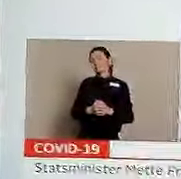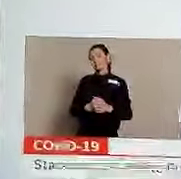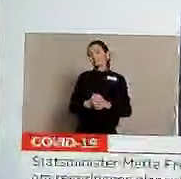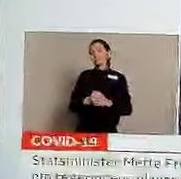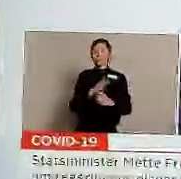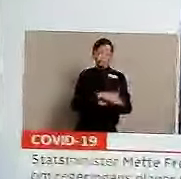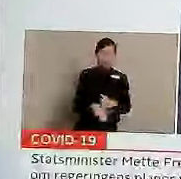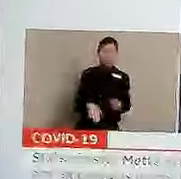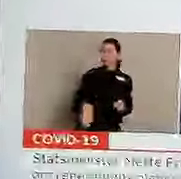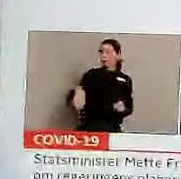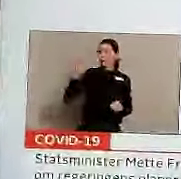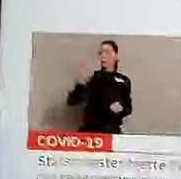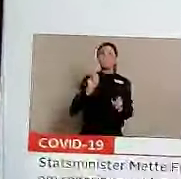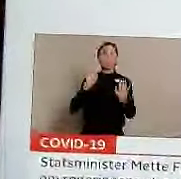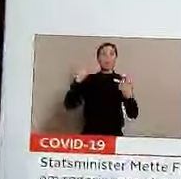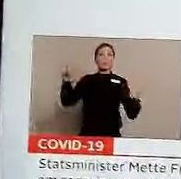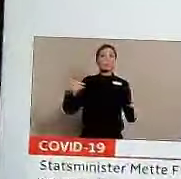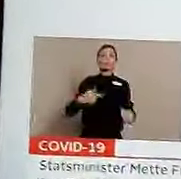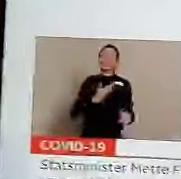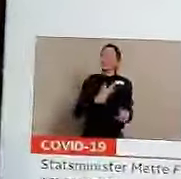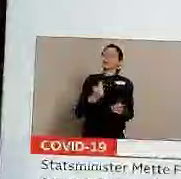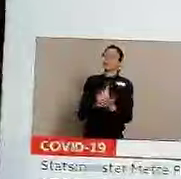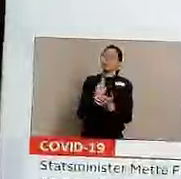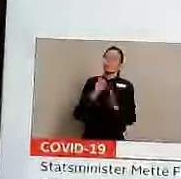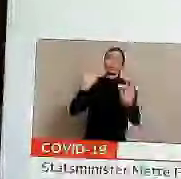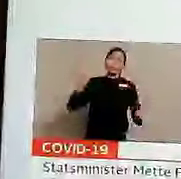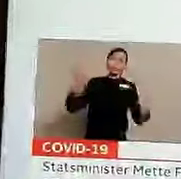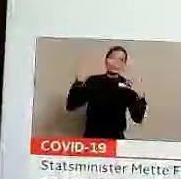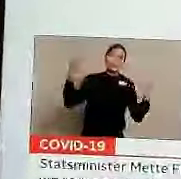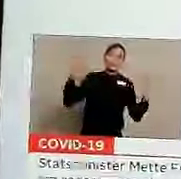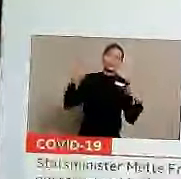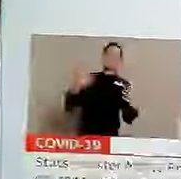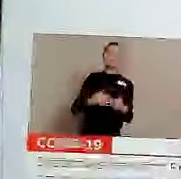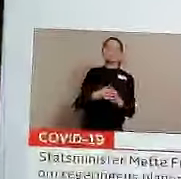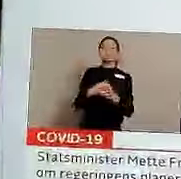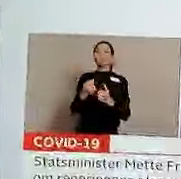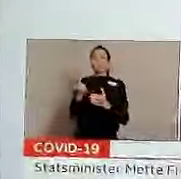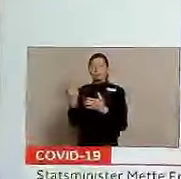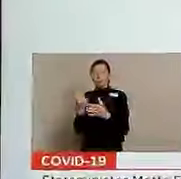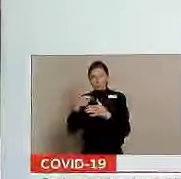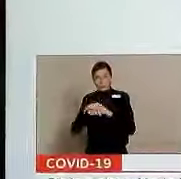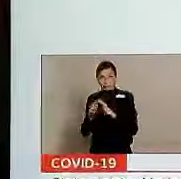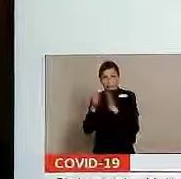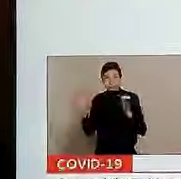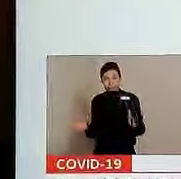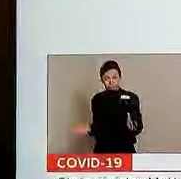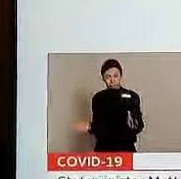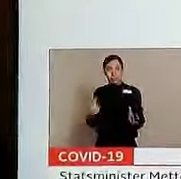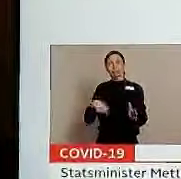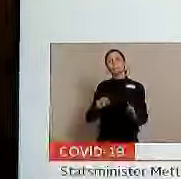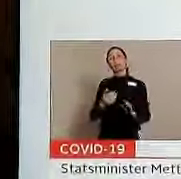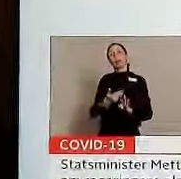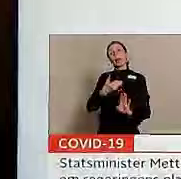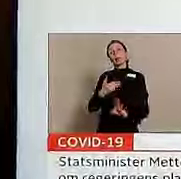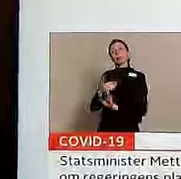Børn og voksne skal være ude så meget det overhovedet kan lade sig gøre. Indenfor skal der være mere afstand. تركز